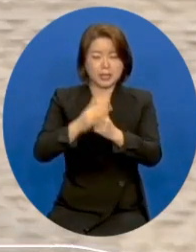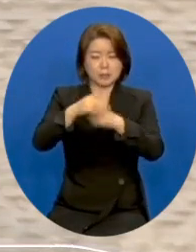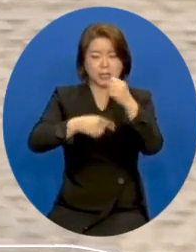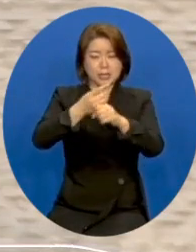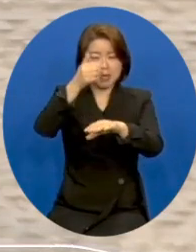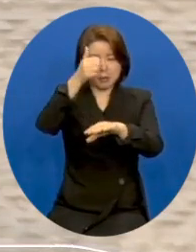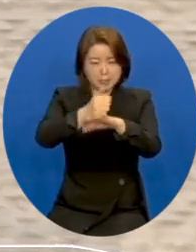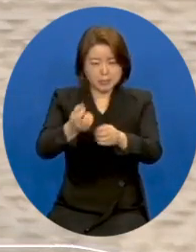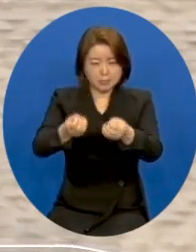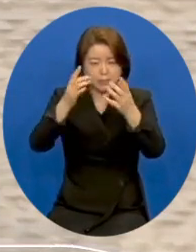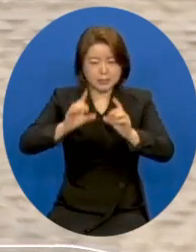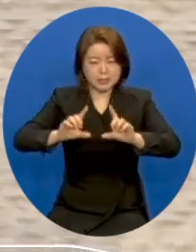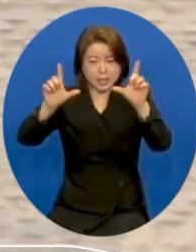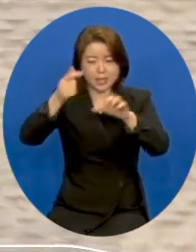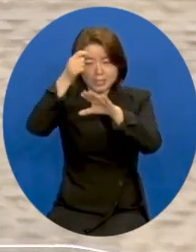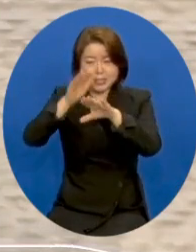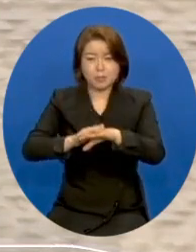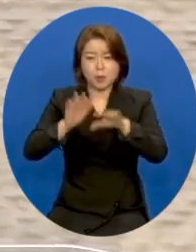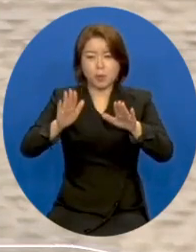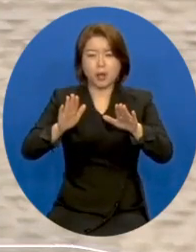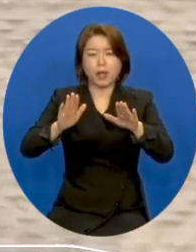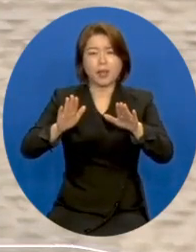송구영신예배가 있는 올해 마지막 주간